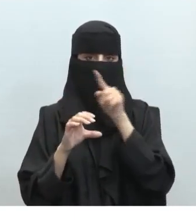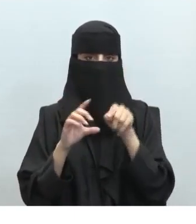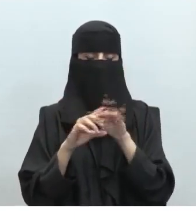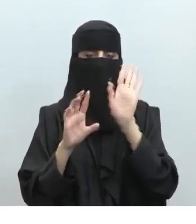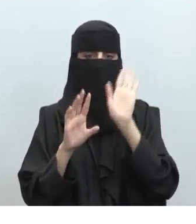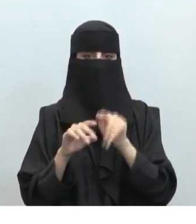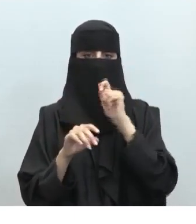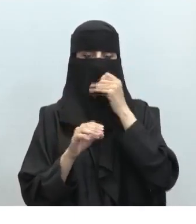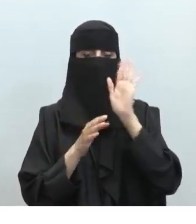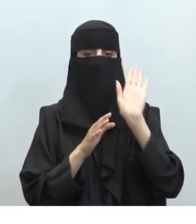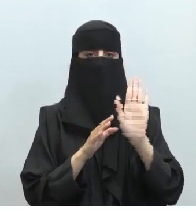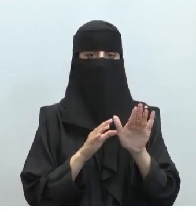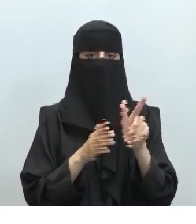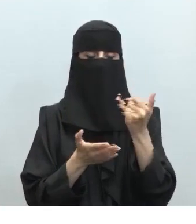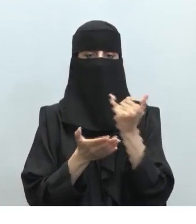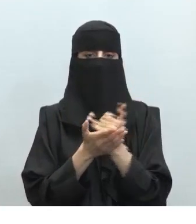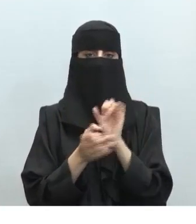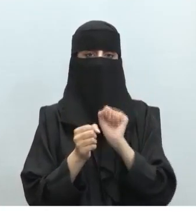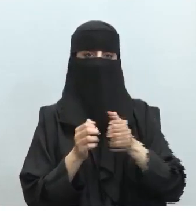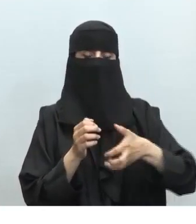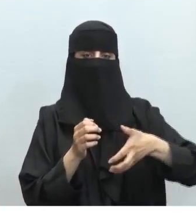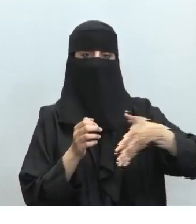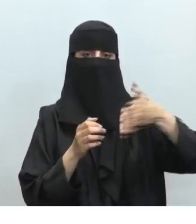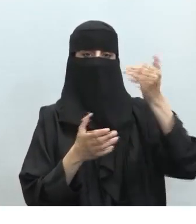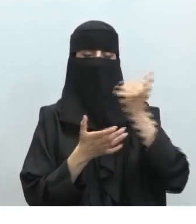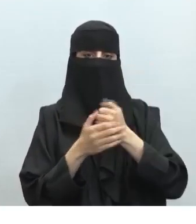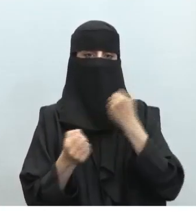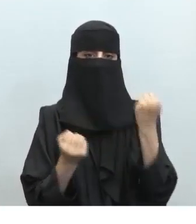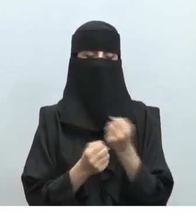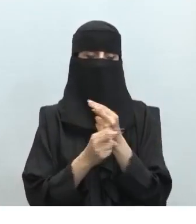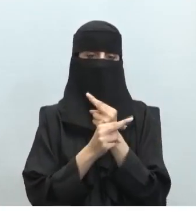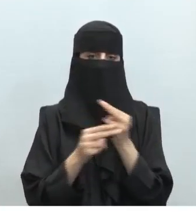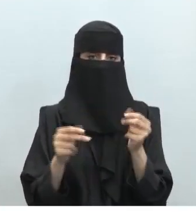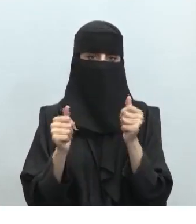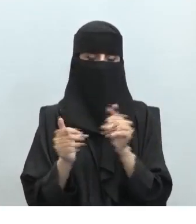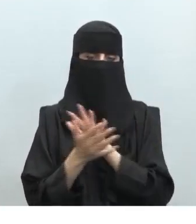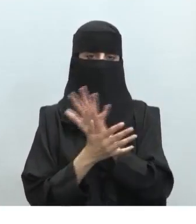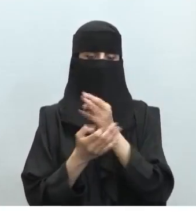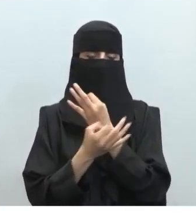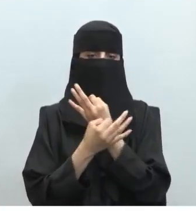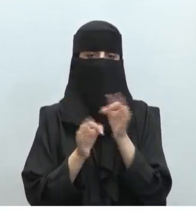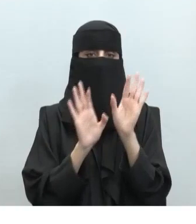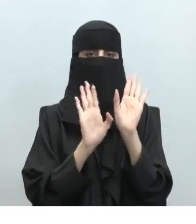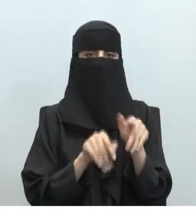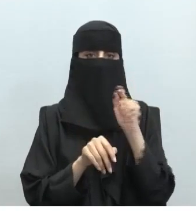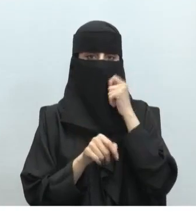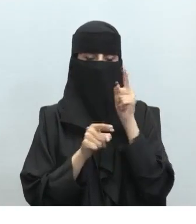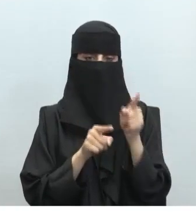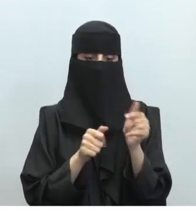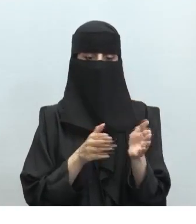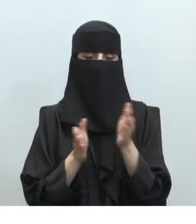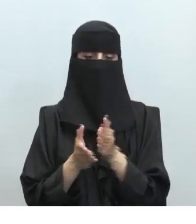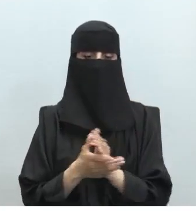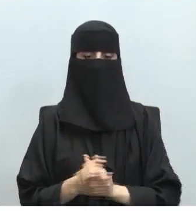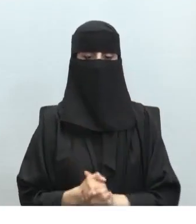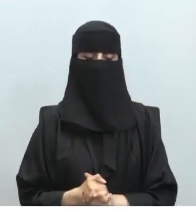حتى على مستوى الذكر هو المسؤول عن نمو هذا الذكر وقيامه بوظائفه فاغلب الصفات تتواجد على كروموسوم اكس وهنا